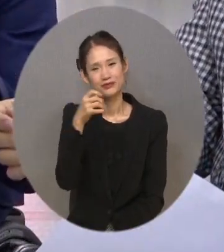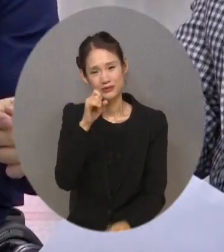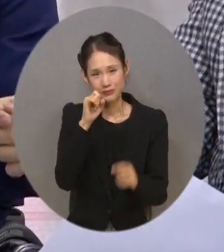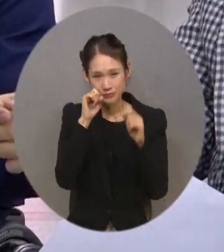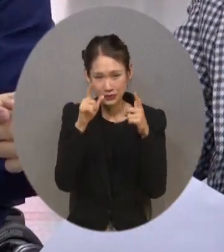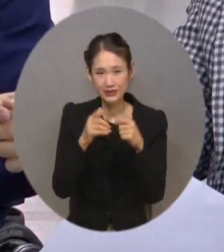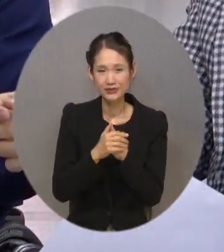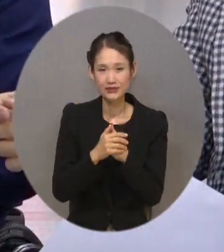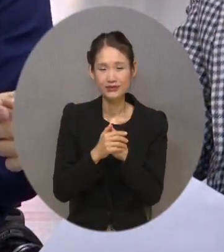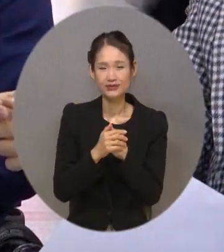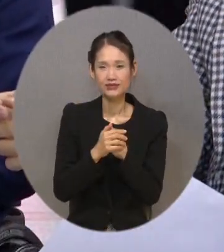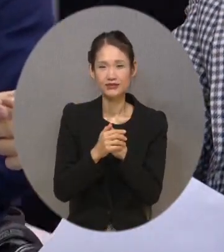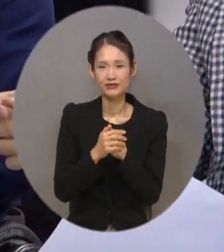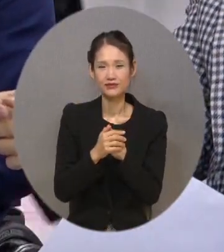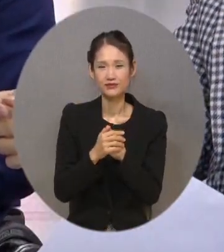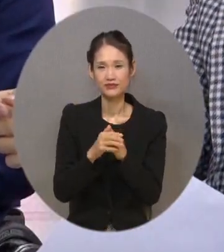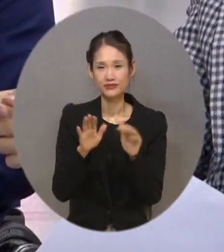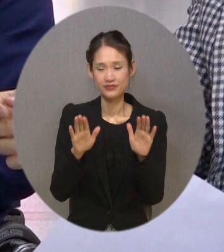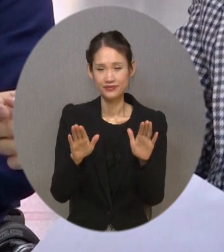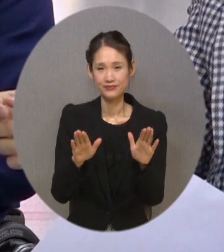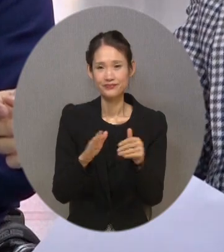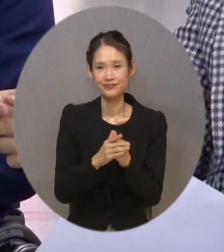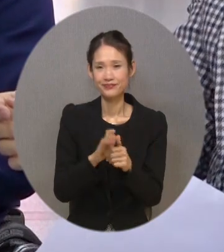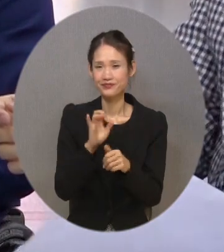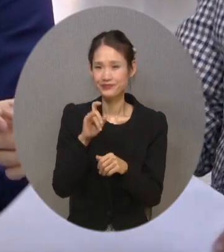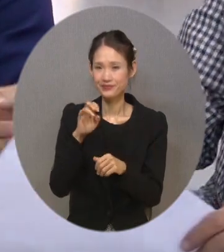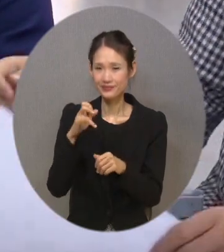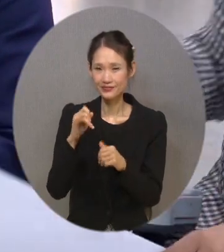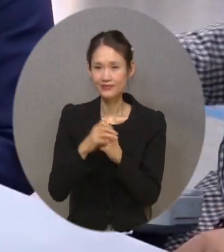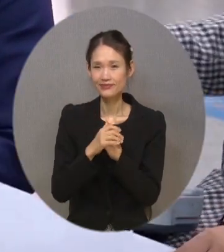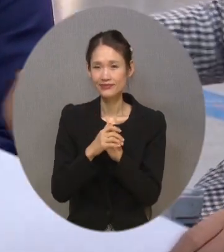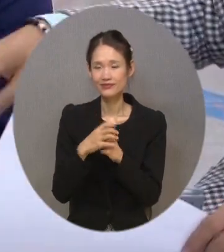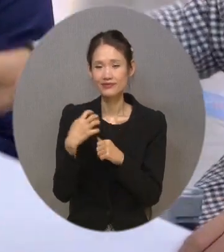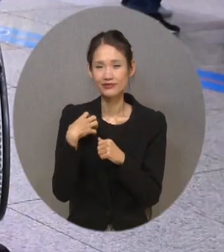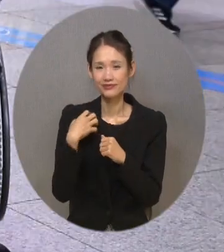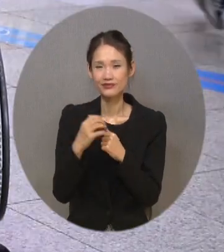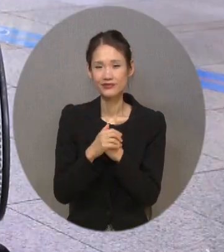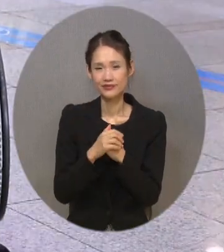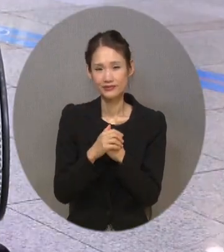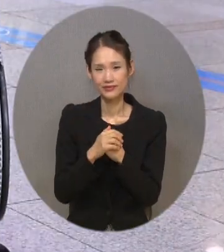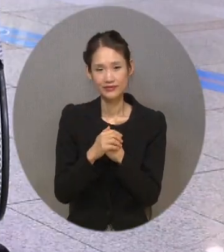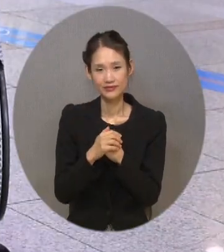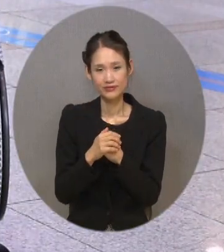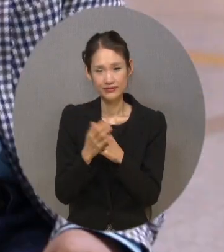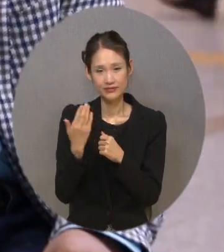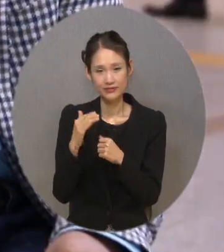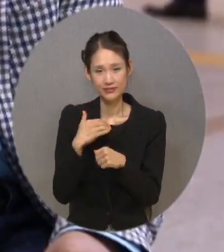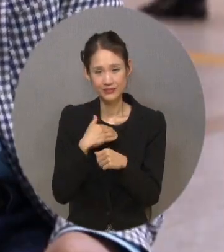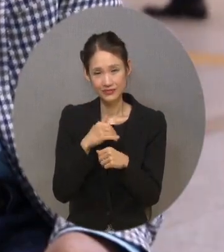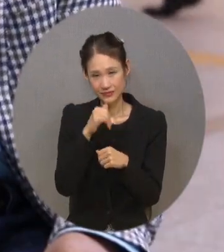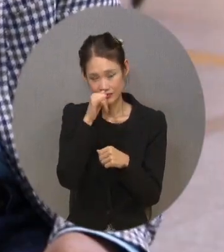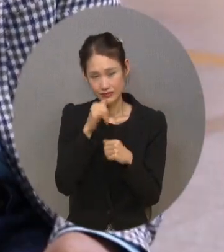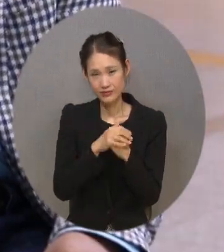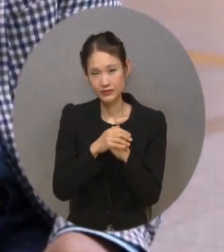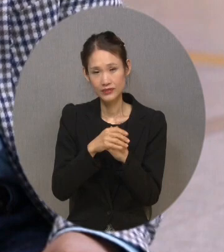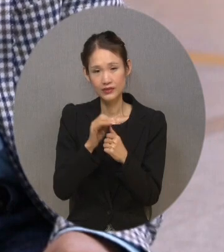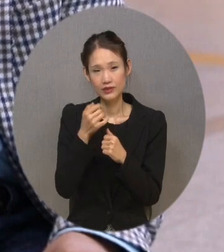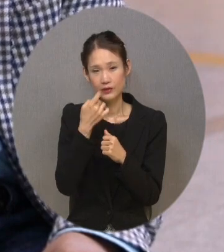어? 이번에 또 패키지에다가 또 미션까지. 아니 근데 요즘에 내가 알기로는 황